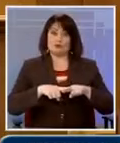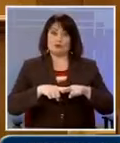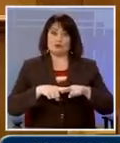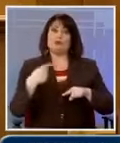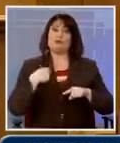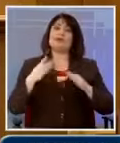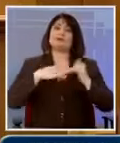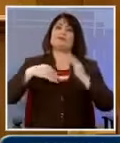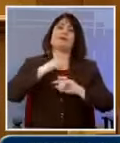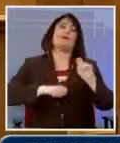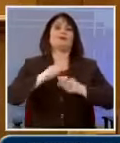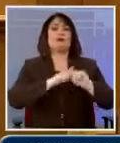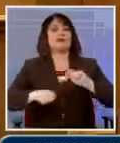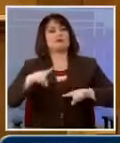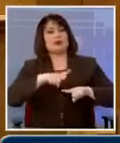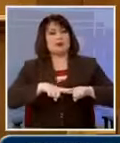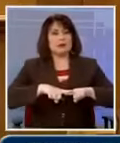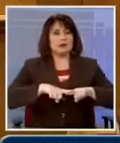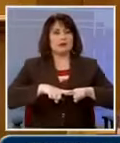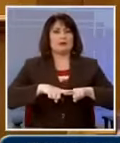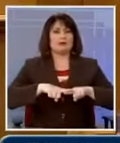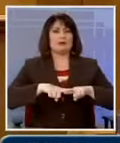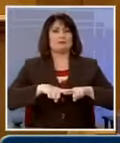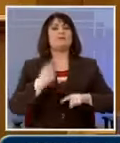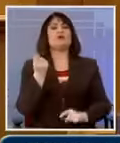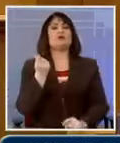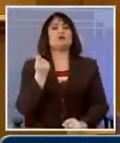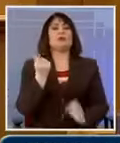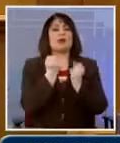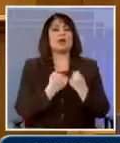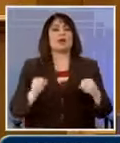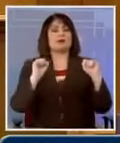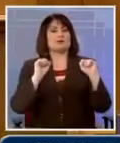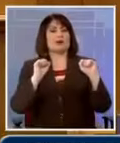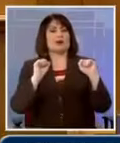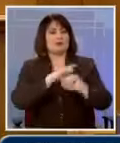θα οικοδομήσουμε μια Ελλάδα οικονομικά αυτοδύναμη,